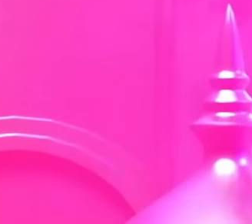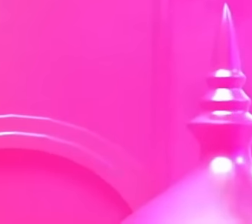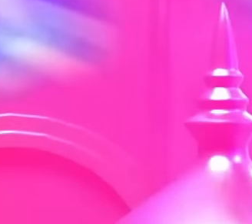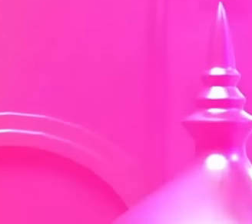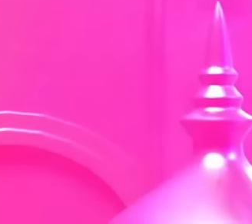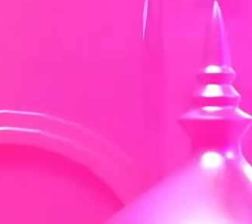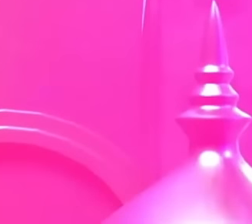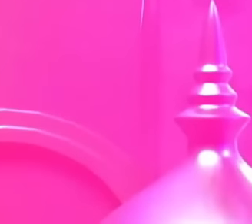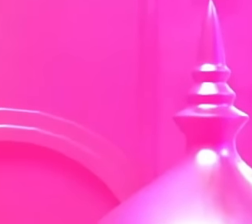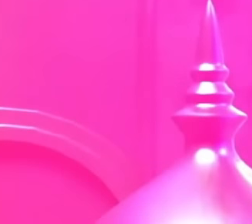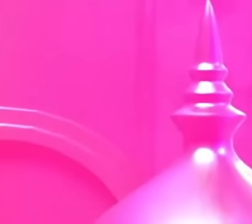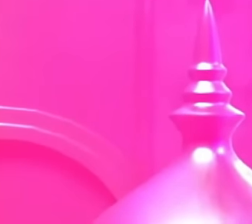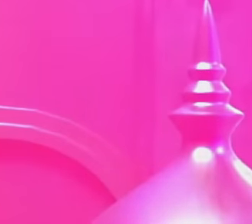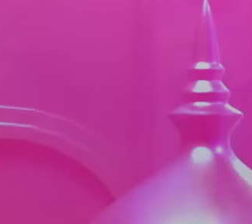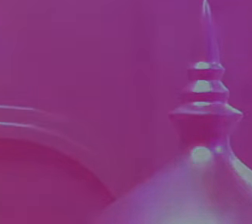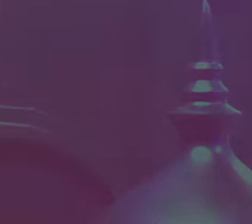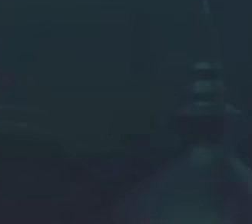العالمين.